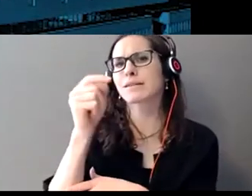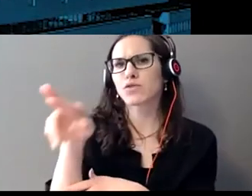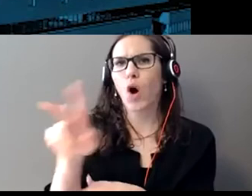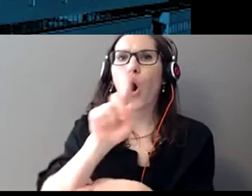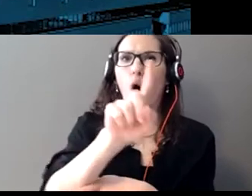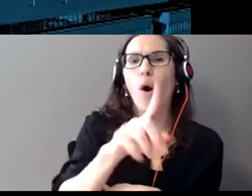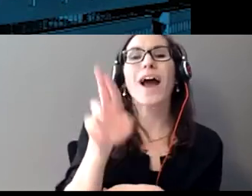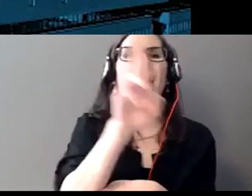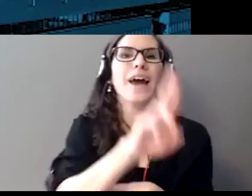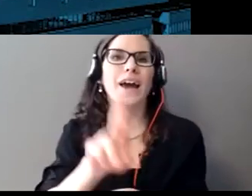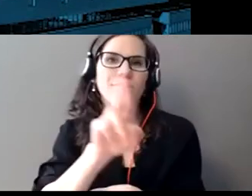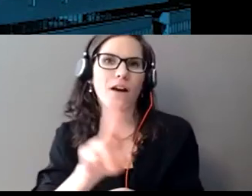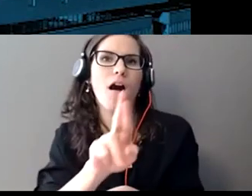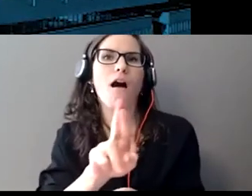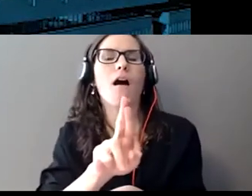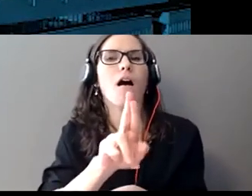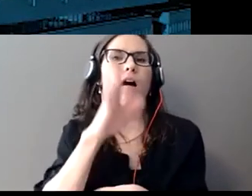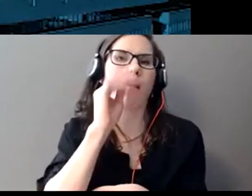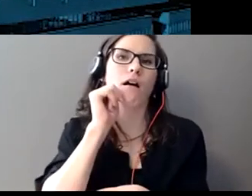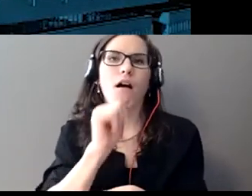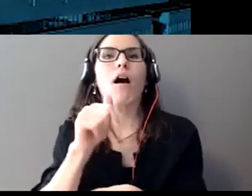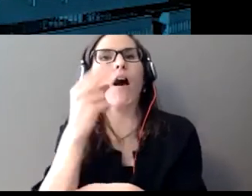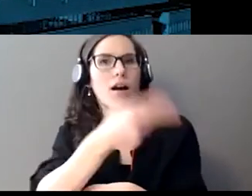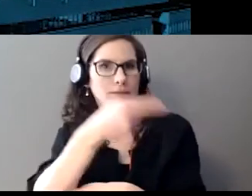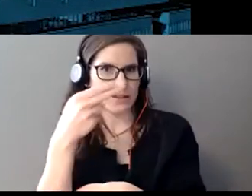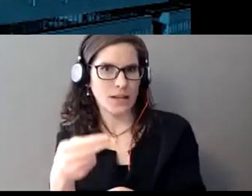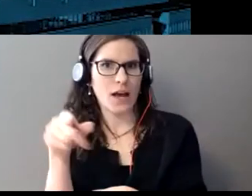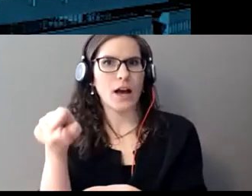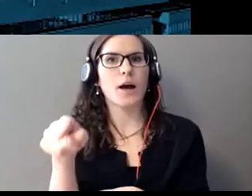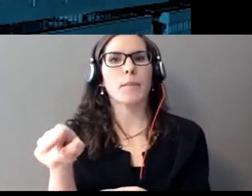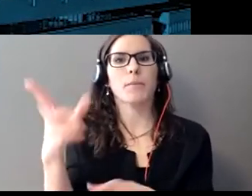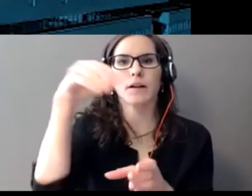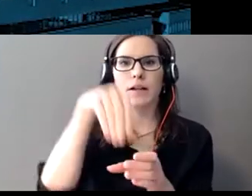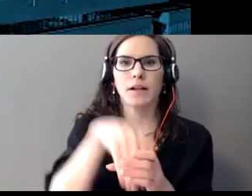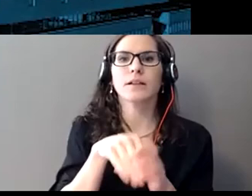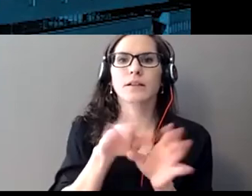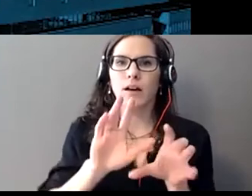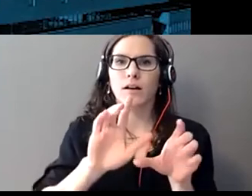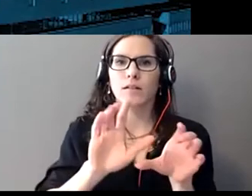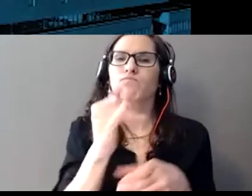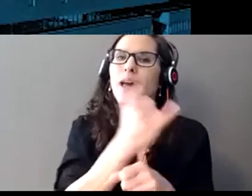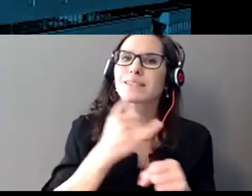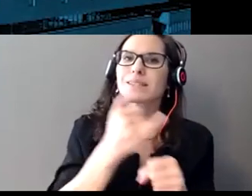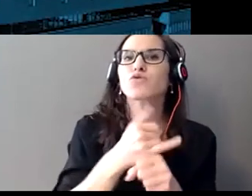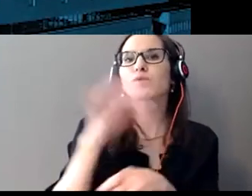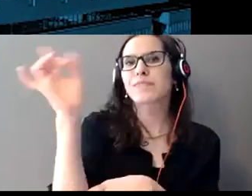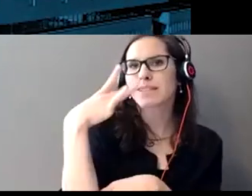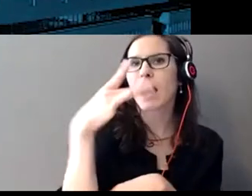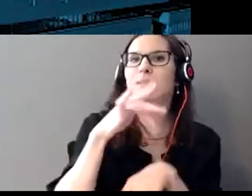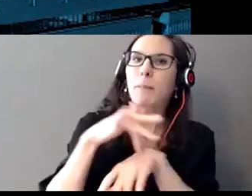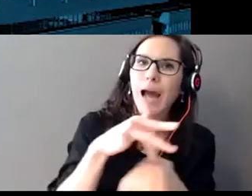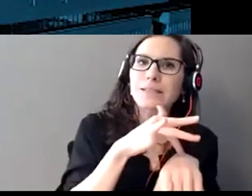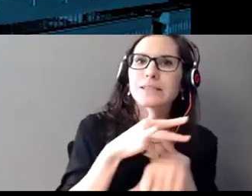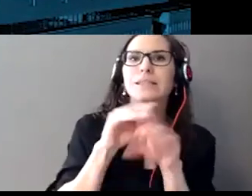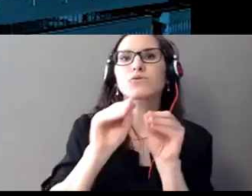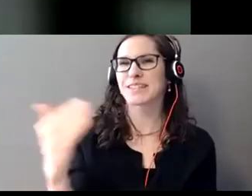qui se trouve au sein de l'ISPEF, Institut des sciences et pratiques d'éducation